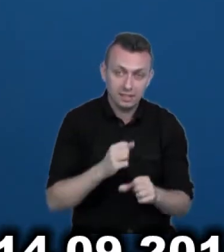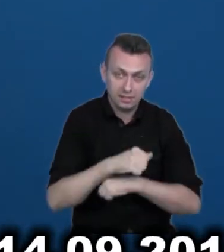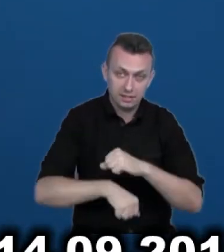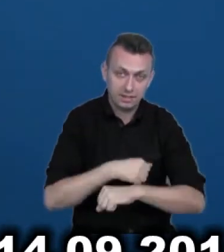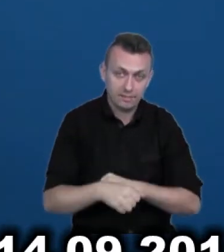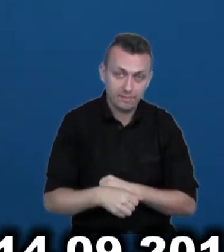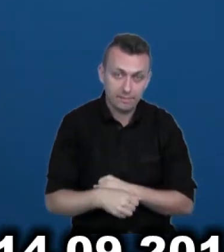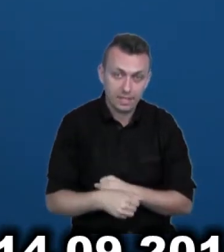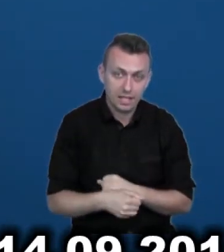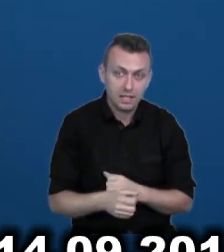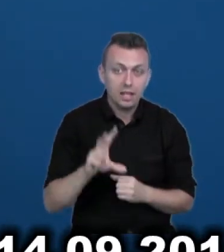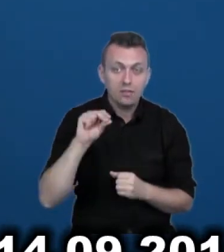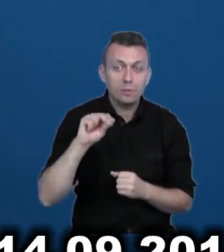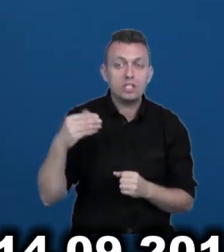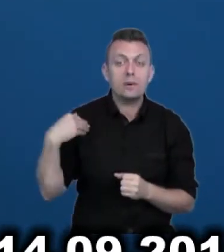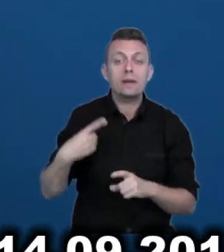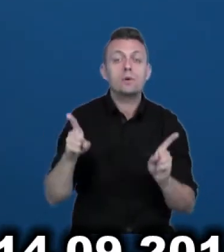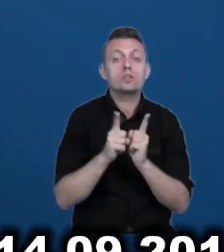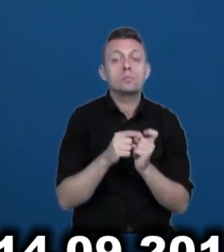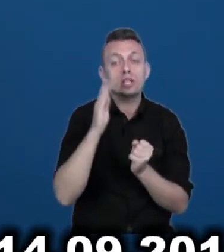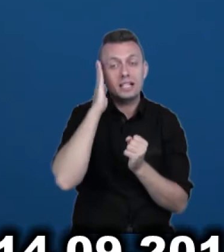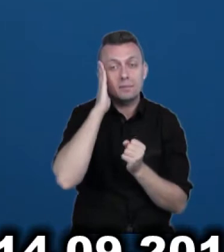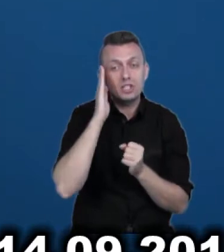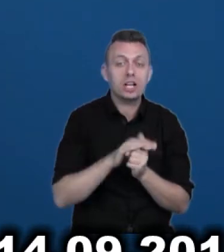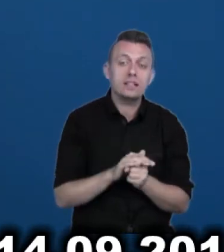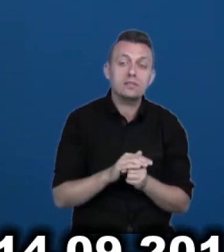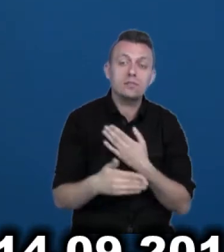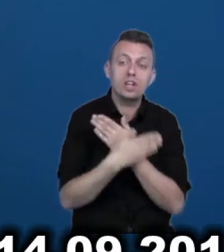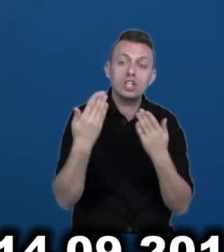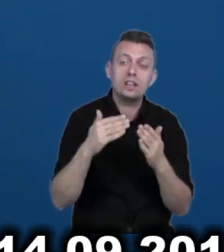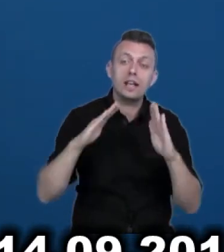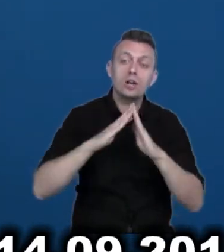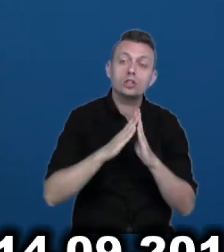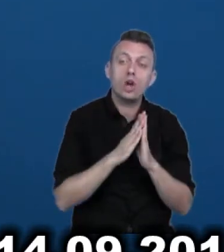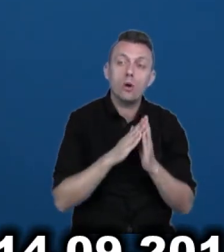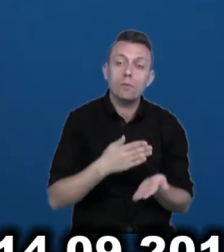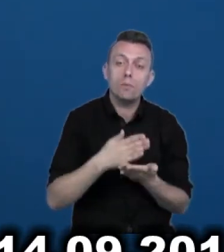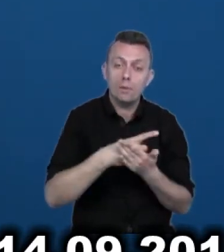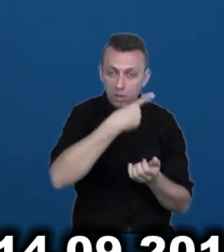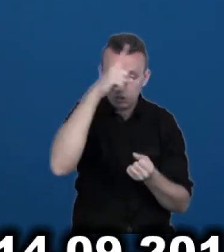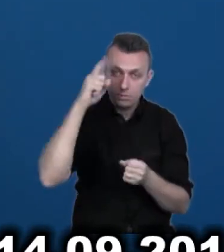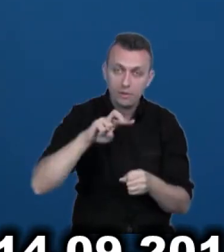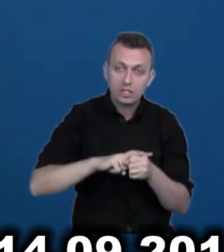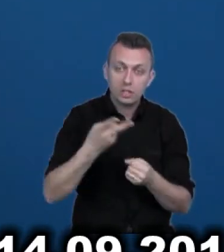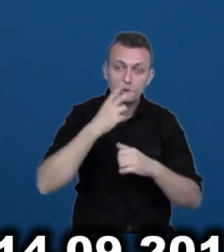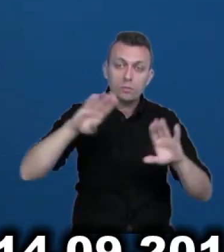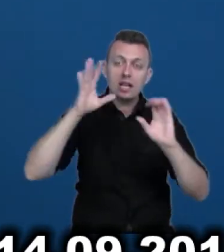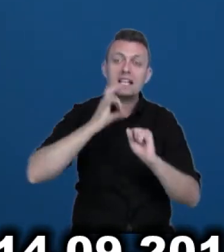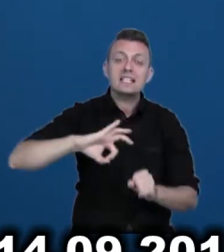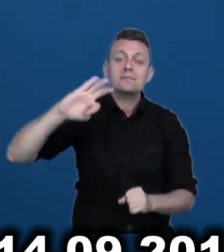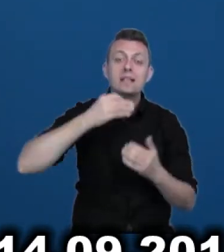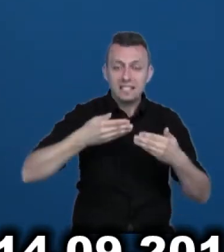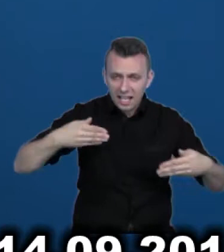się spotkanie mieszkańców Dziennego Domu Pomocy Społecznej, którzy to zorganizowali występ pod tytułem Wesele Regionalne.